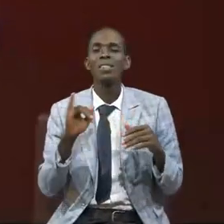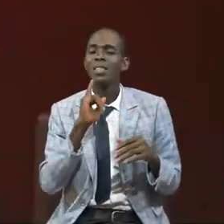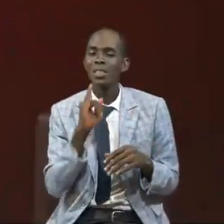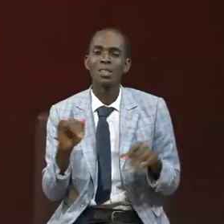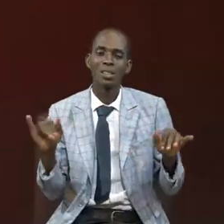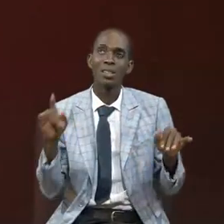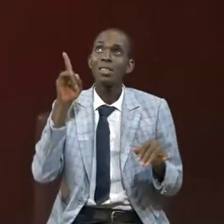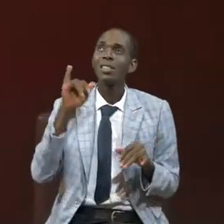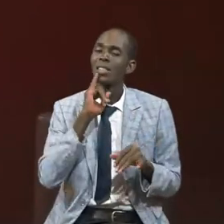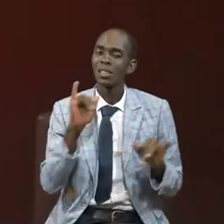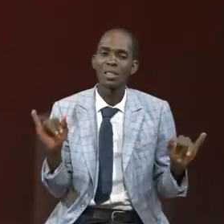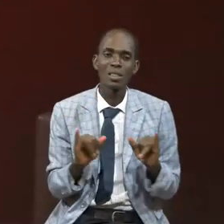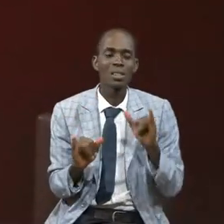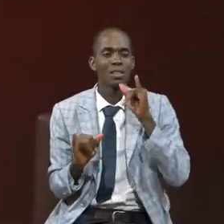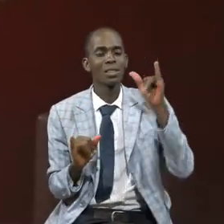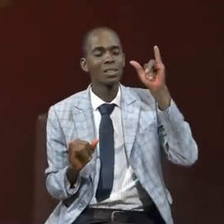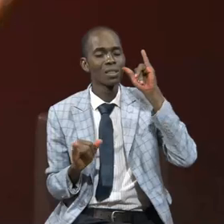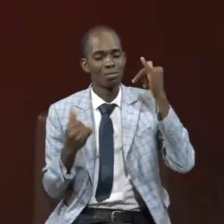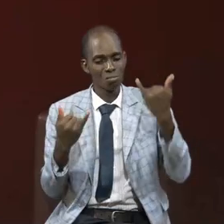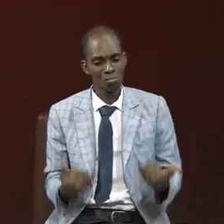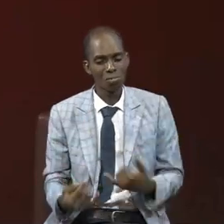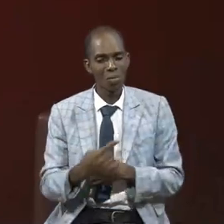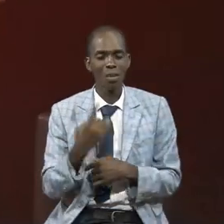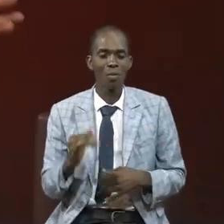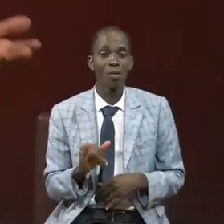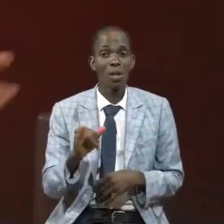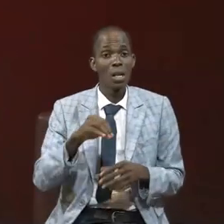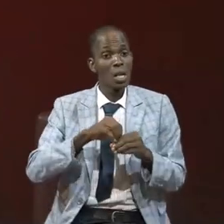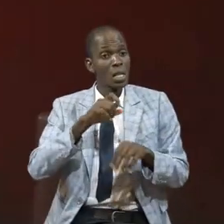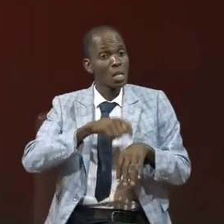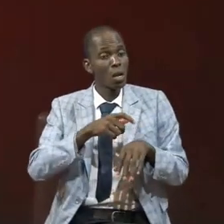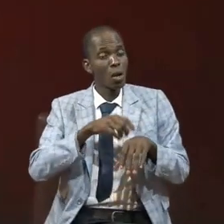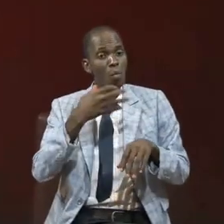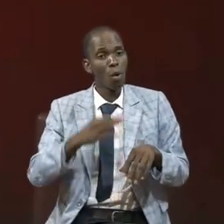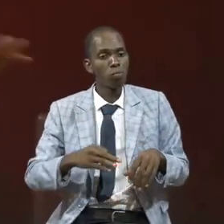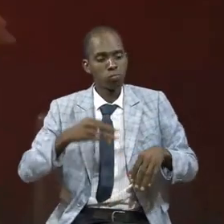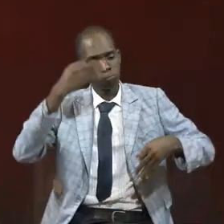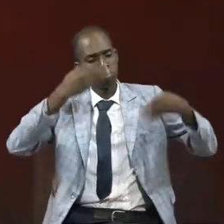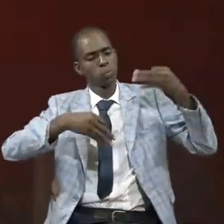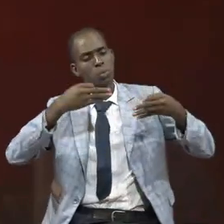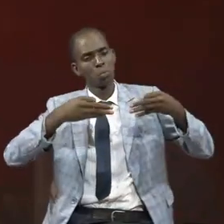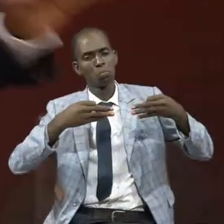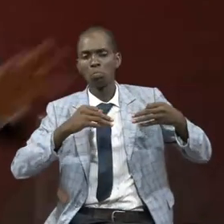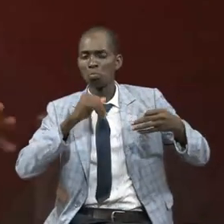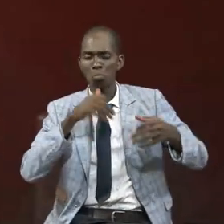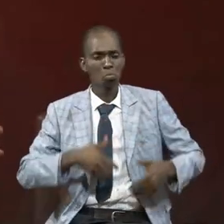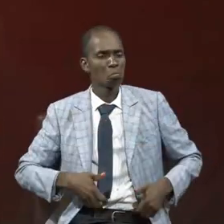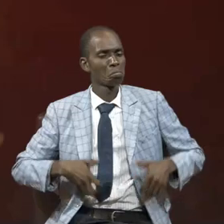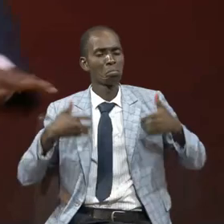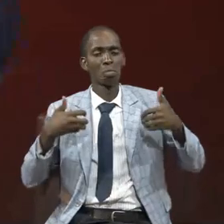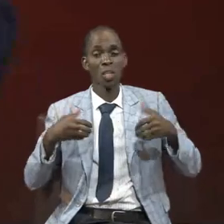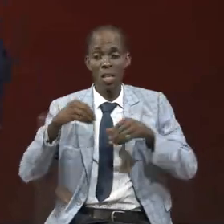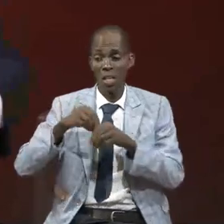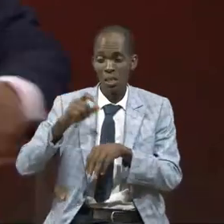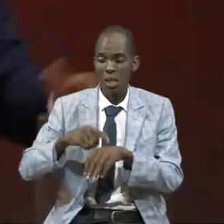aujourd'hui et pour toujours. Le jour de jugement, pas de colère. Le jour d'épreuve, le jour de tentation, de